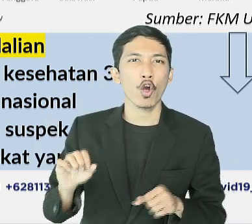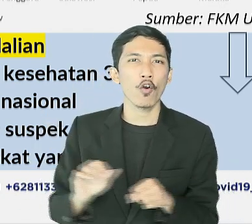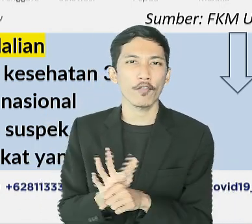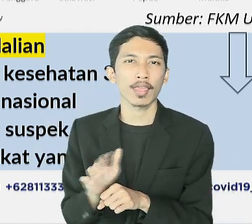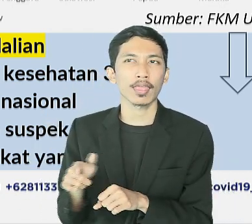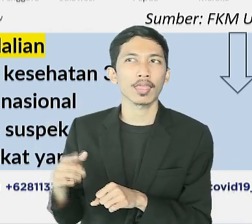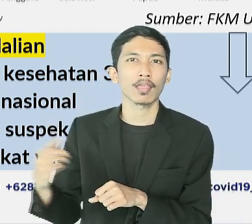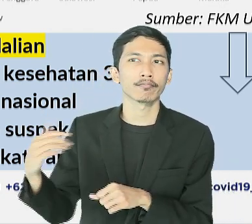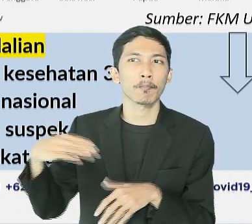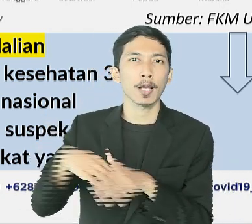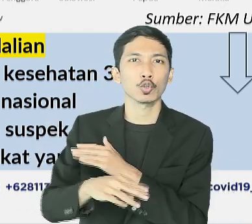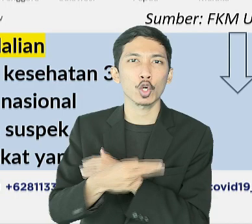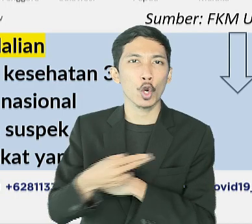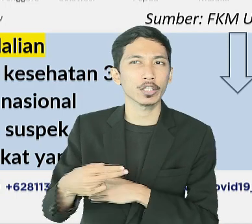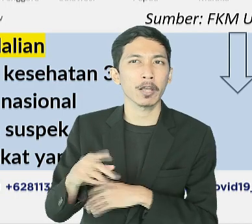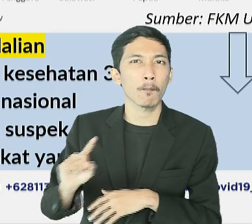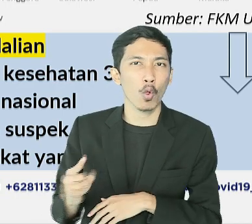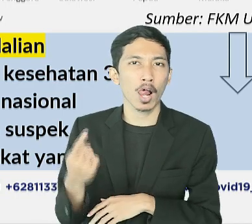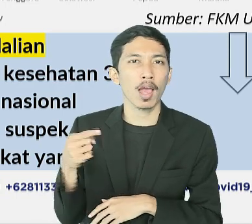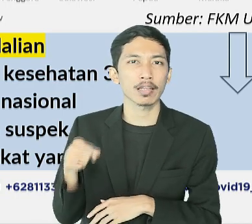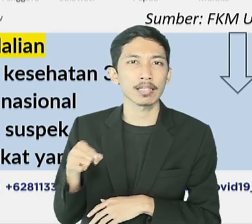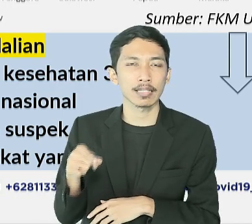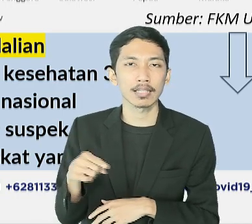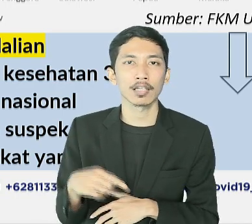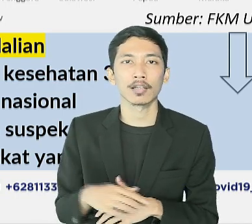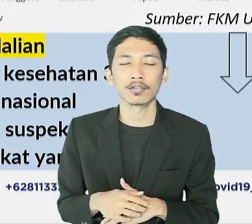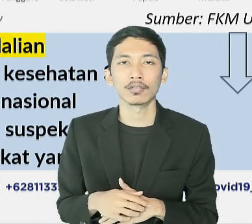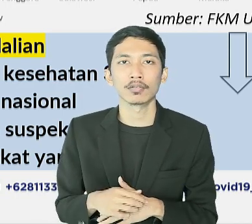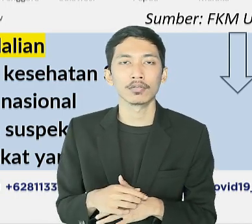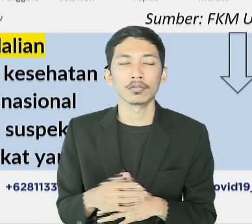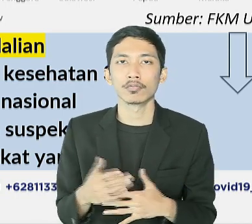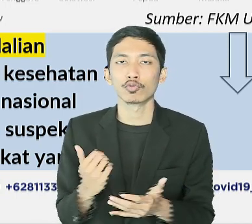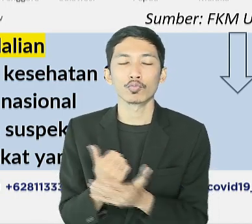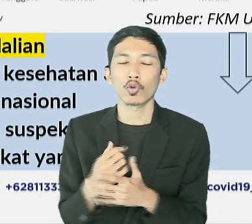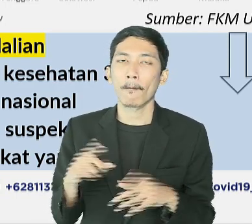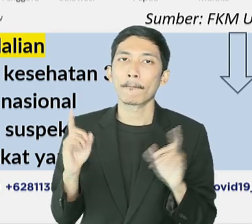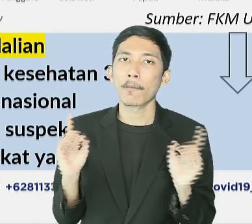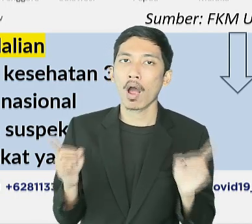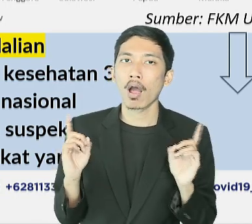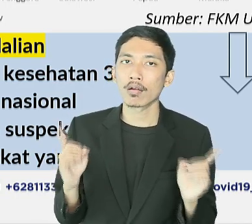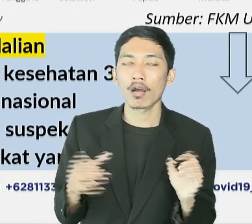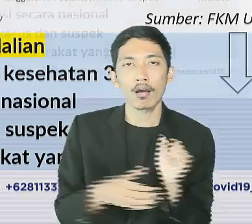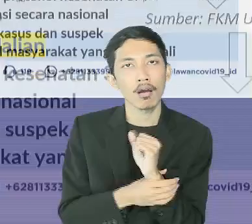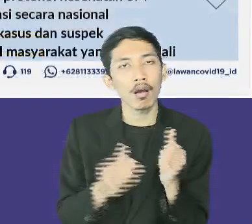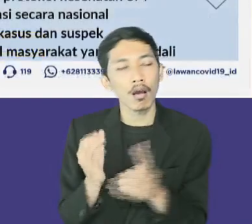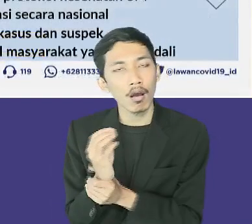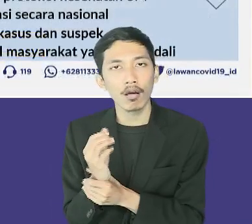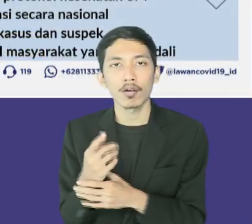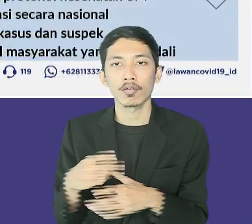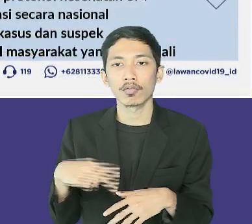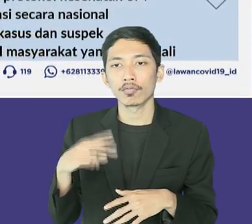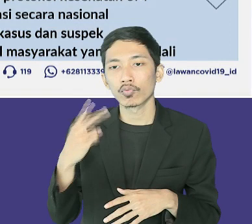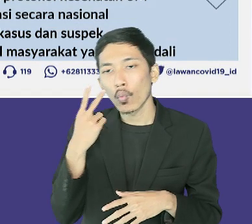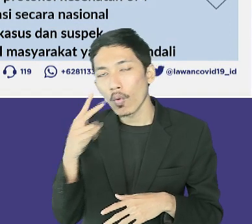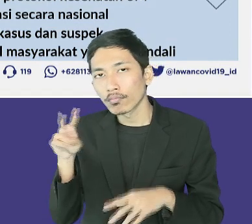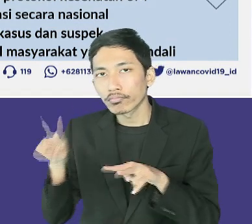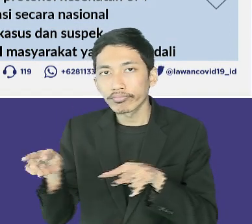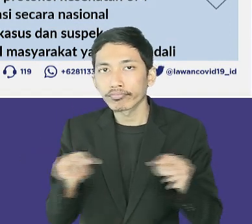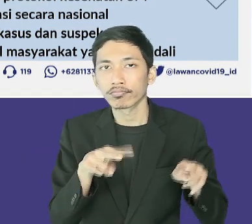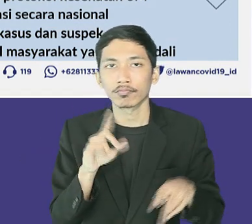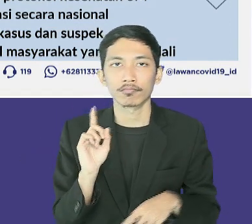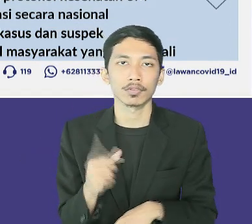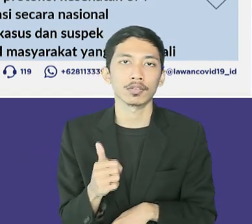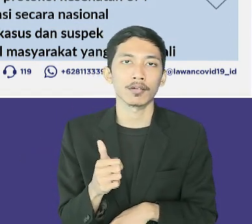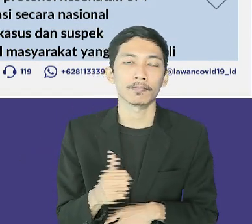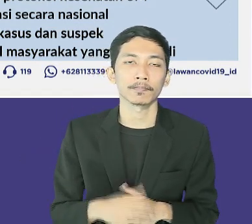lainnya yang nyatanya memiliki reproduction number yang lebih tinggi perlu juga menjadi perhatian. Untuk itu,